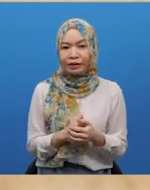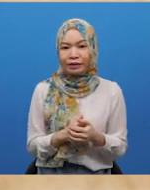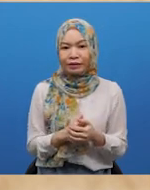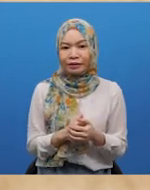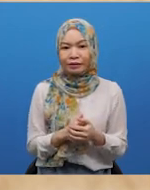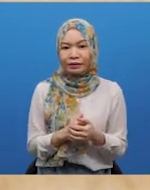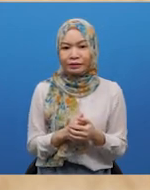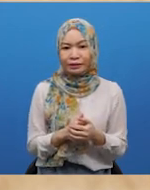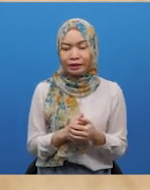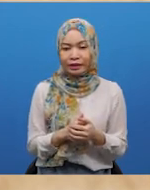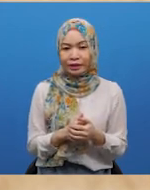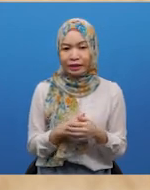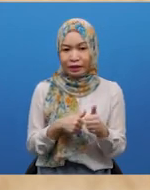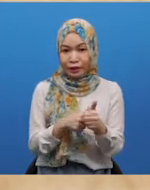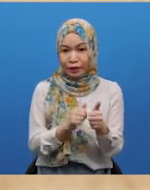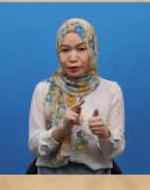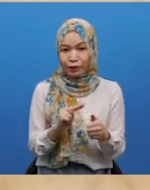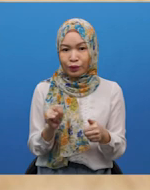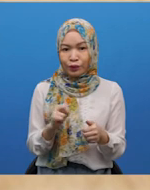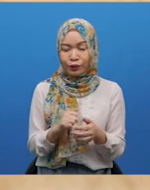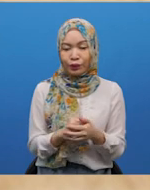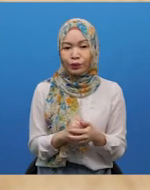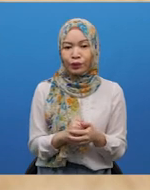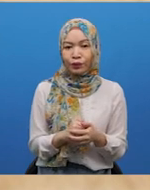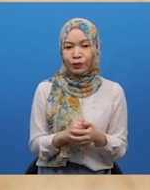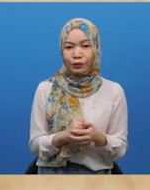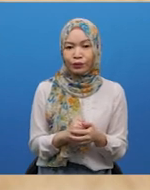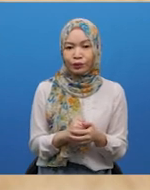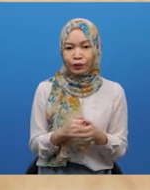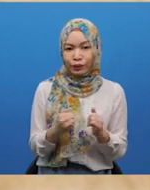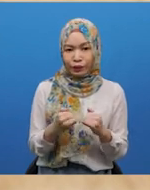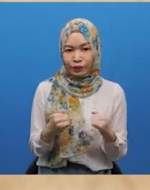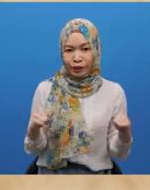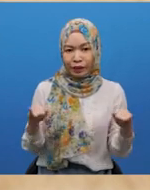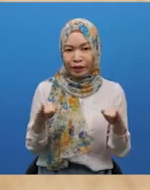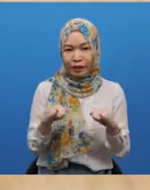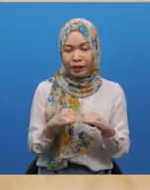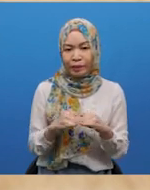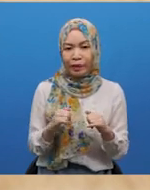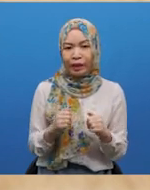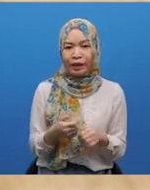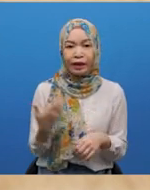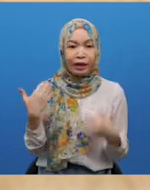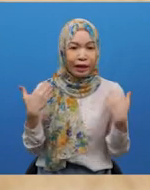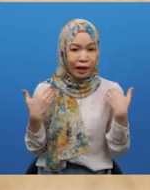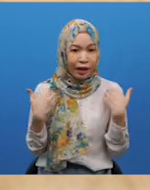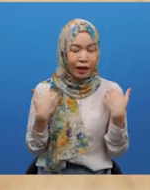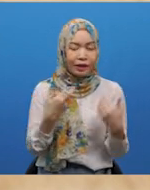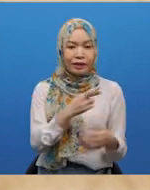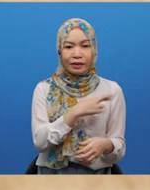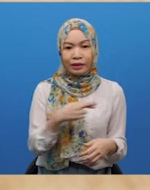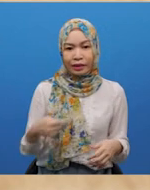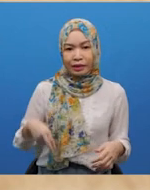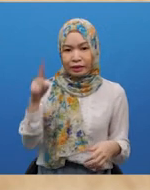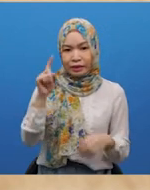ibarat. Ada raja suatu negeri,